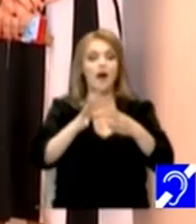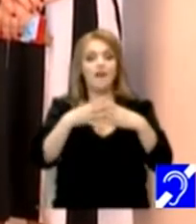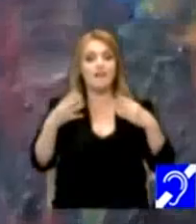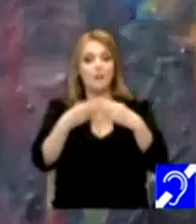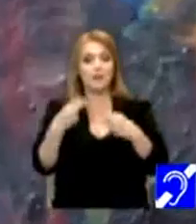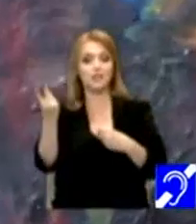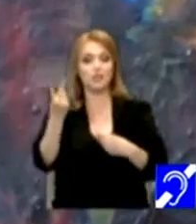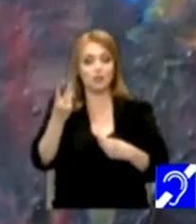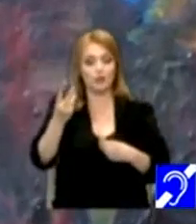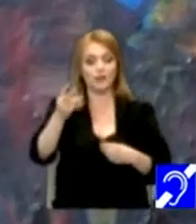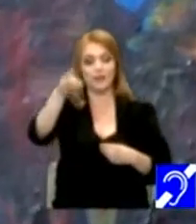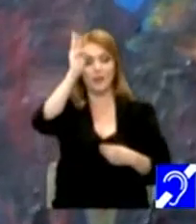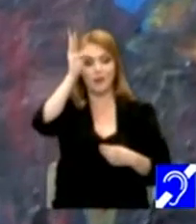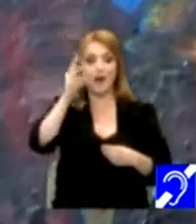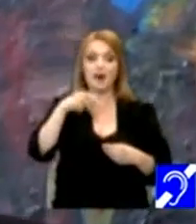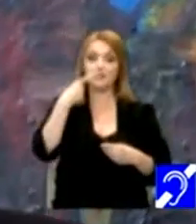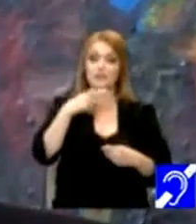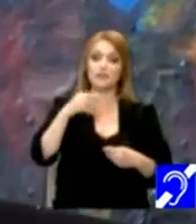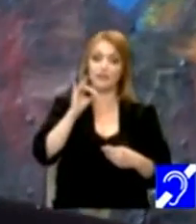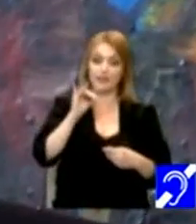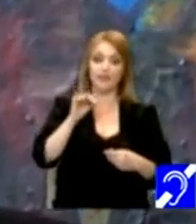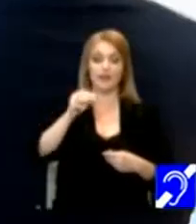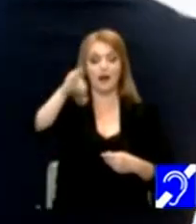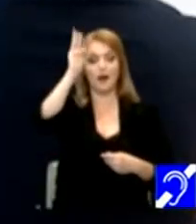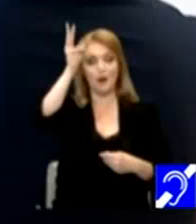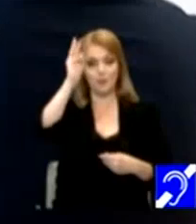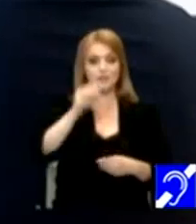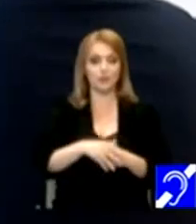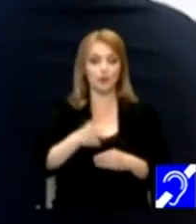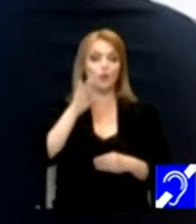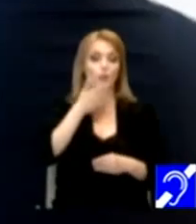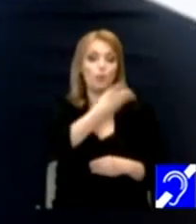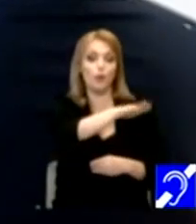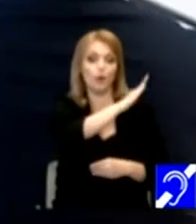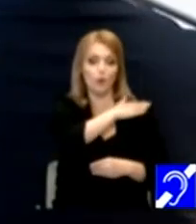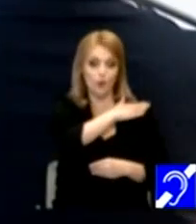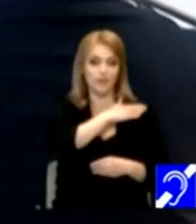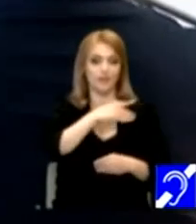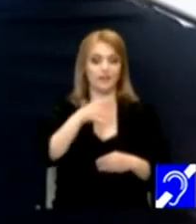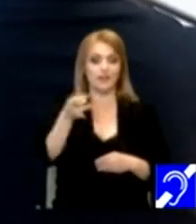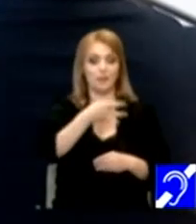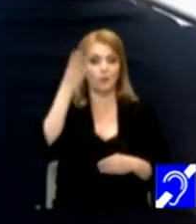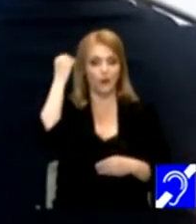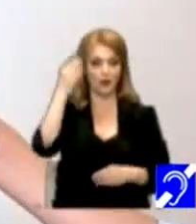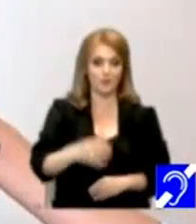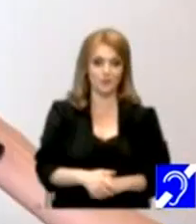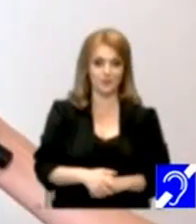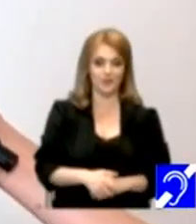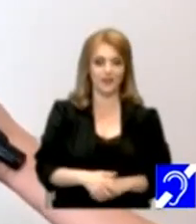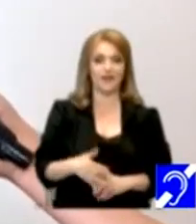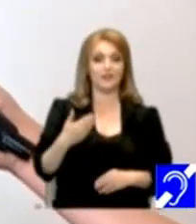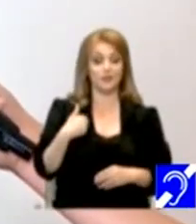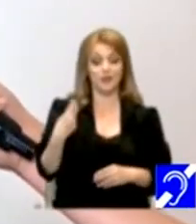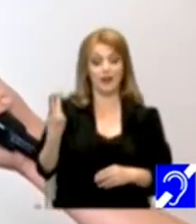celor doi diplomați, a vorbit și ambasadorul Poloniei în Republica Moldova. Reședința ambasadorilor polonezi deja de foarte